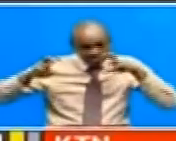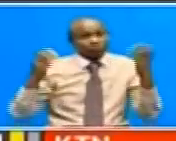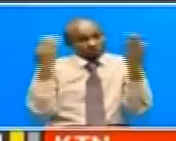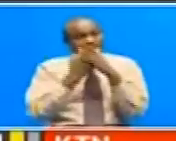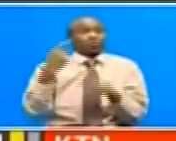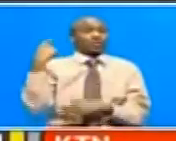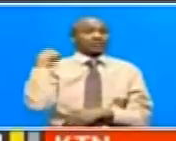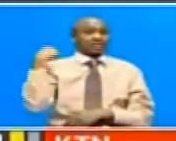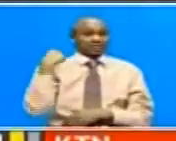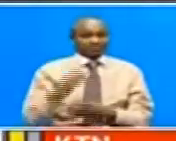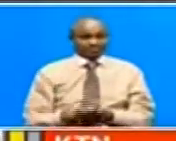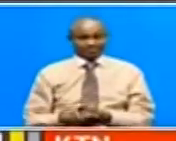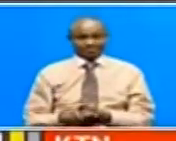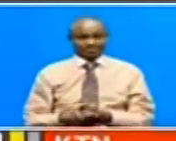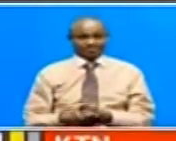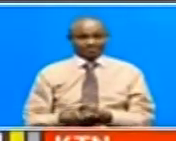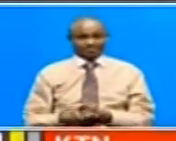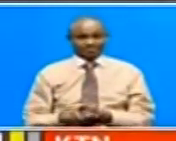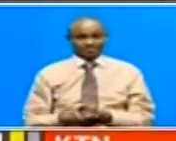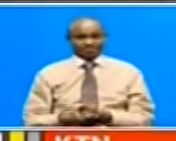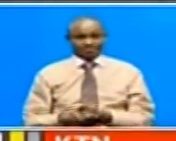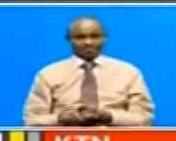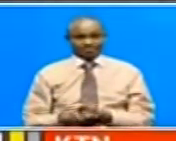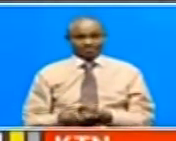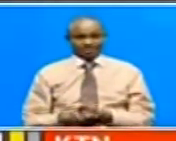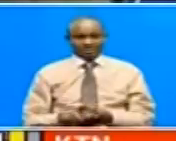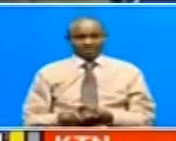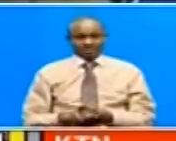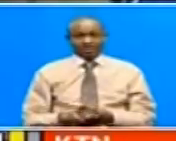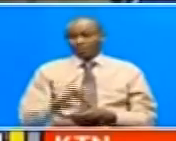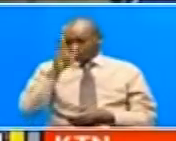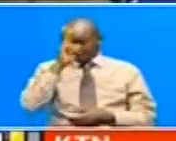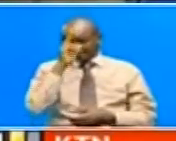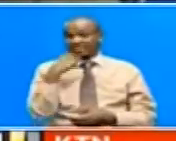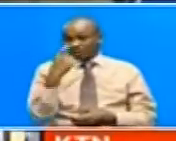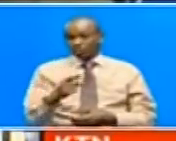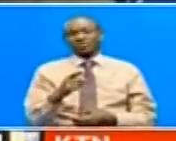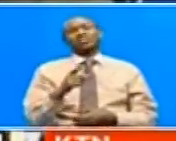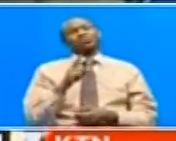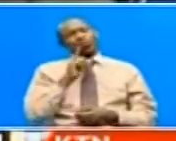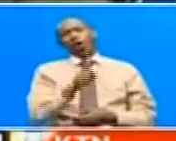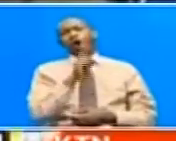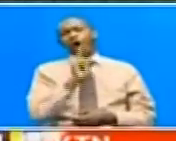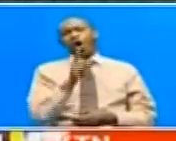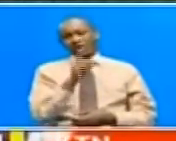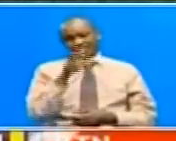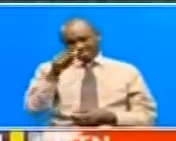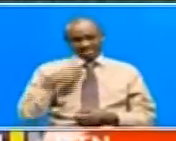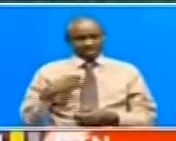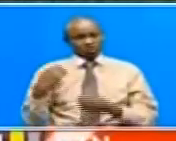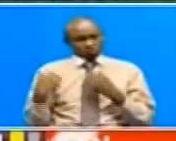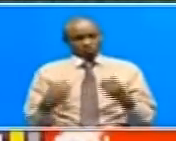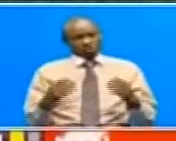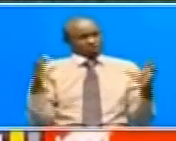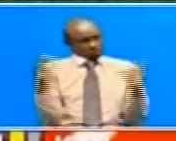jana. When you connect this detonator to this one. Polisi wametoa tahadhari kuwa upo mtandao wa vijana